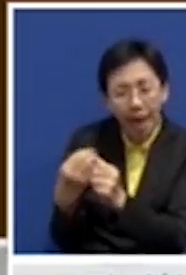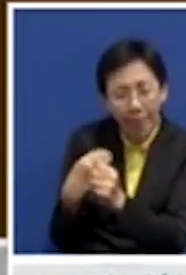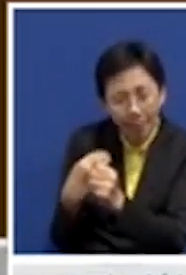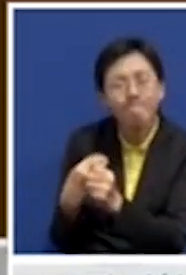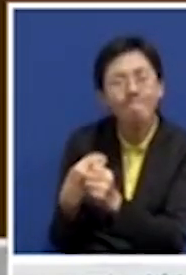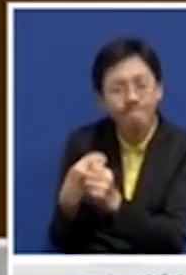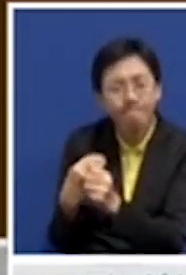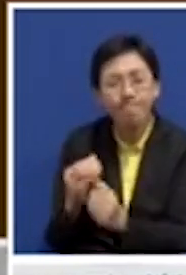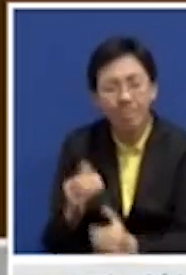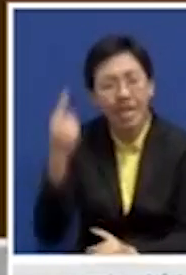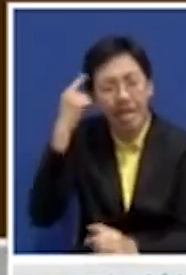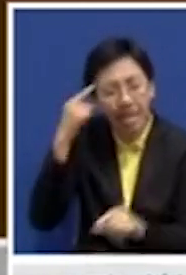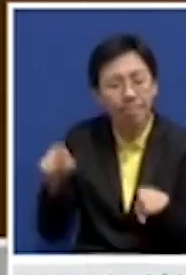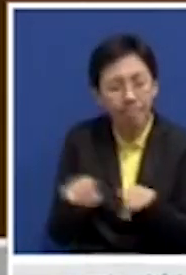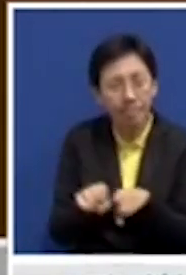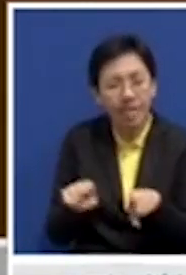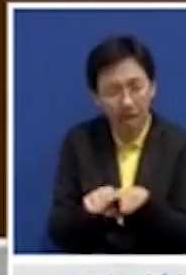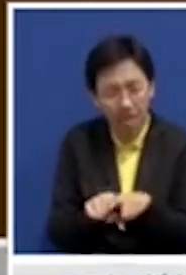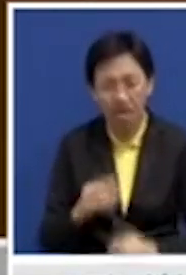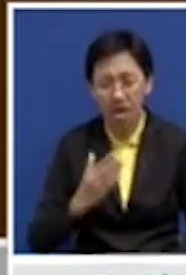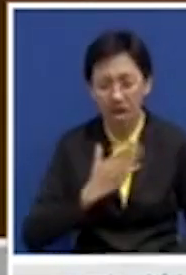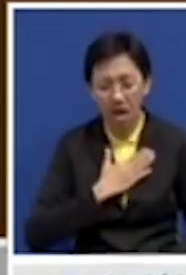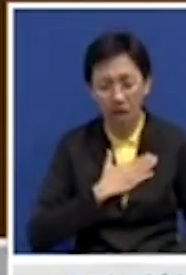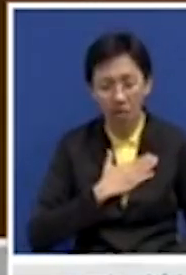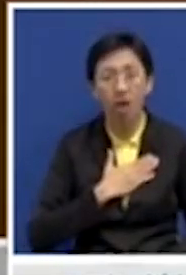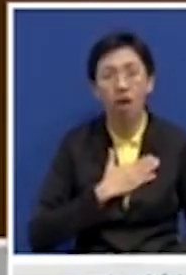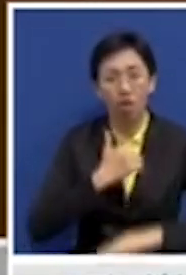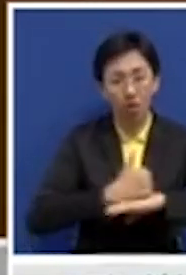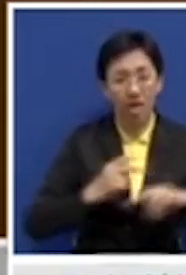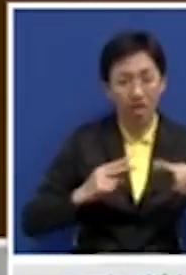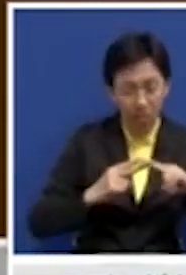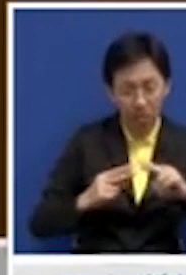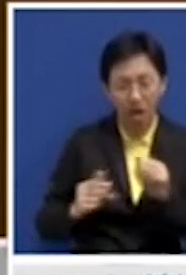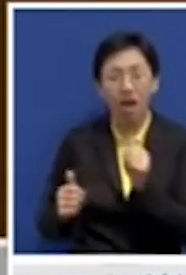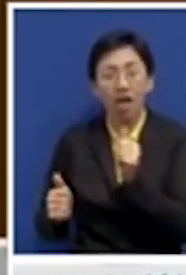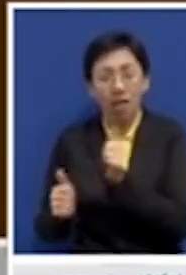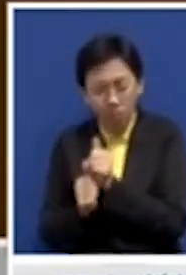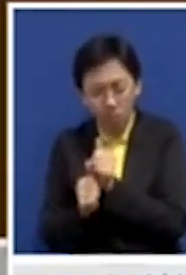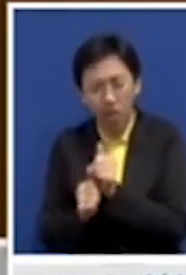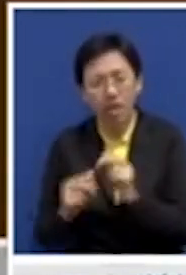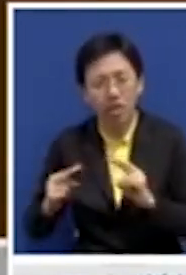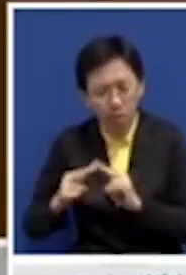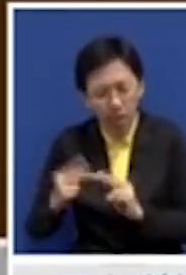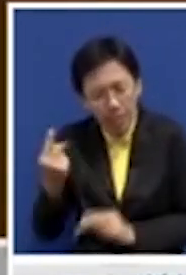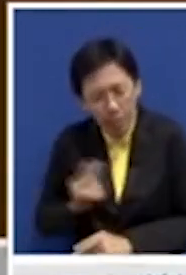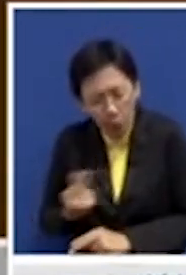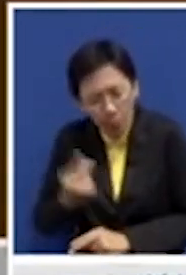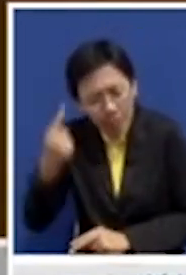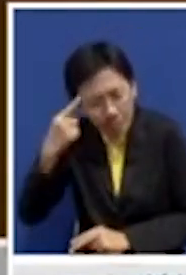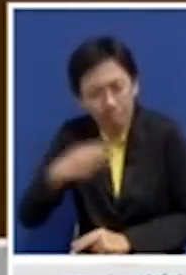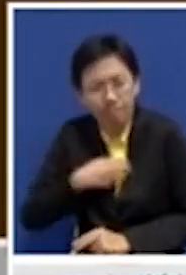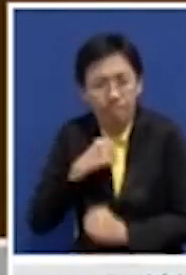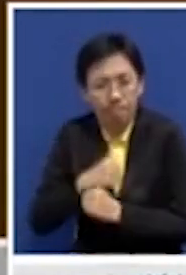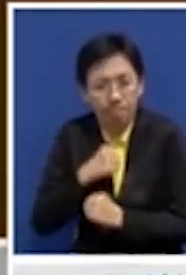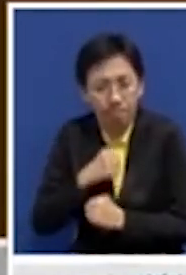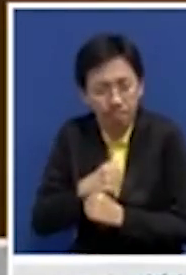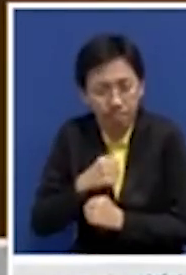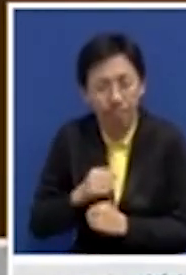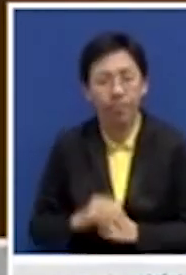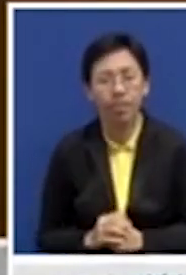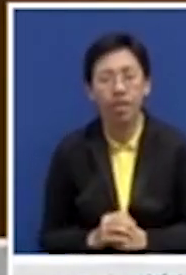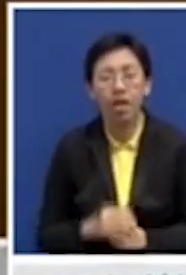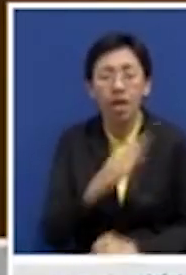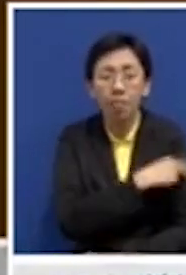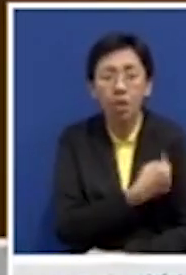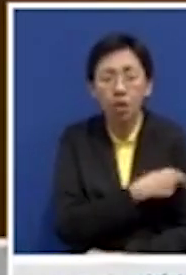นี้ก็ตรงกับสิ่งที่พวกเราสองคนกำลังจะทำนะครับการที่มีโรงพยาบาลสาธารณสุ